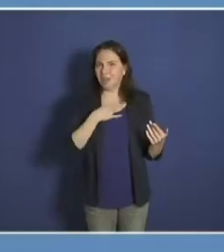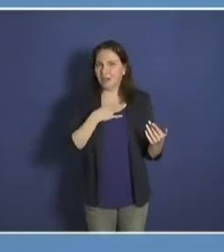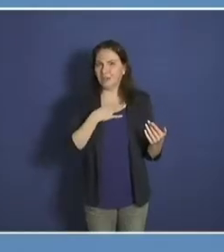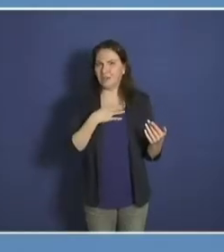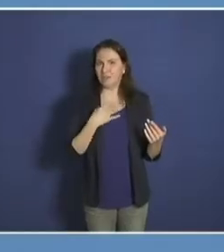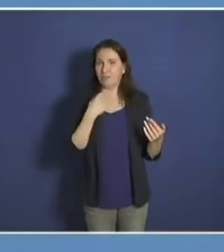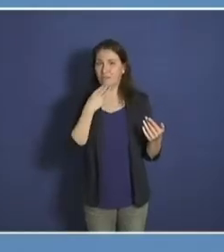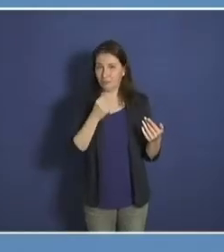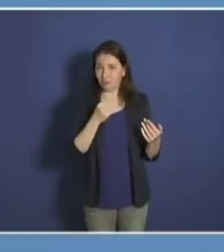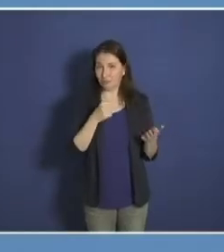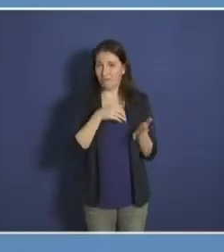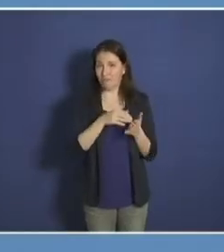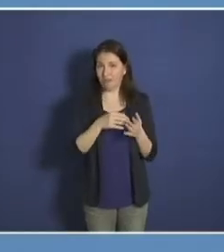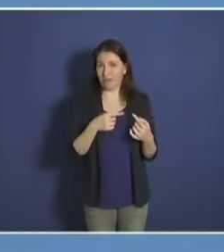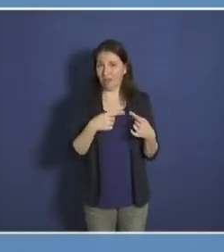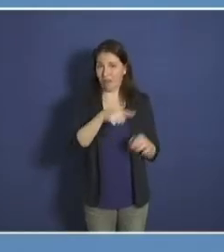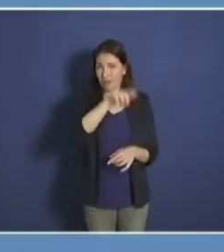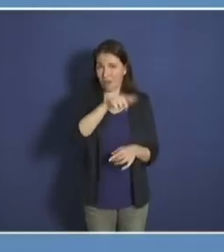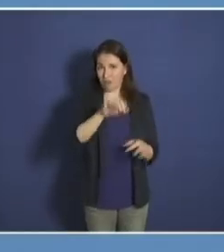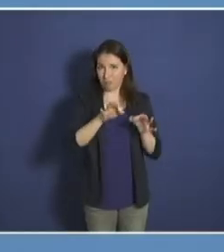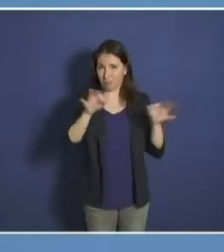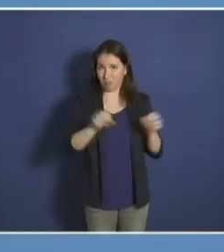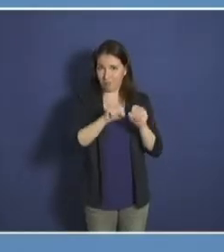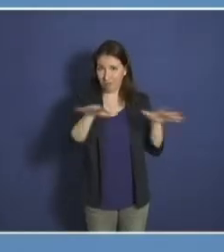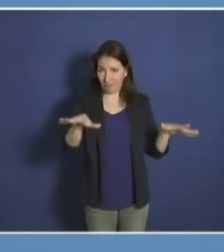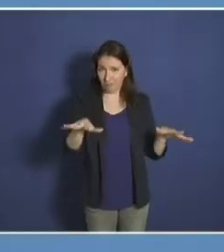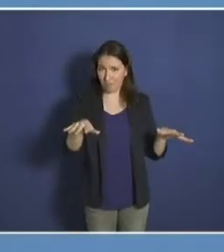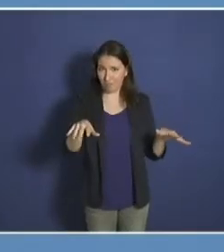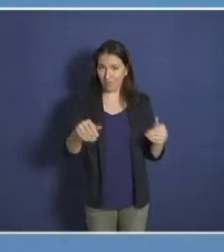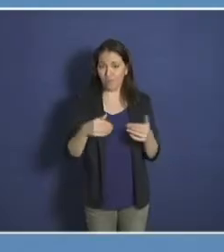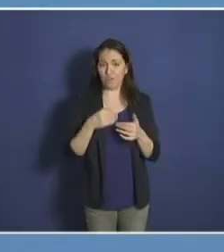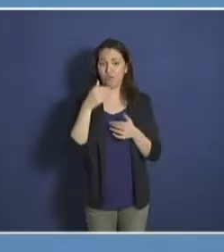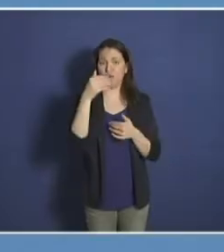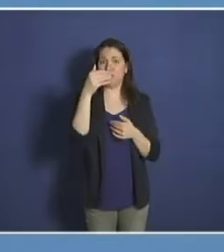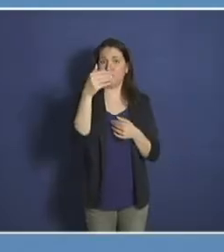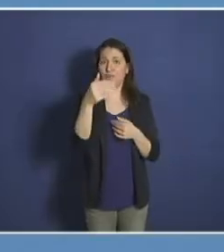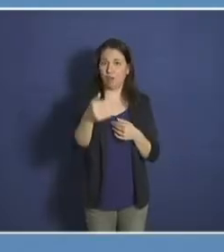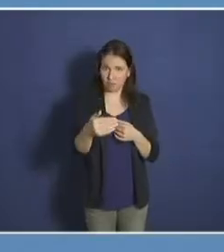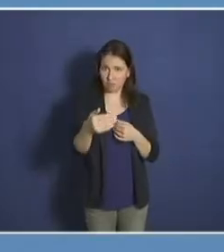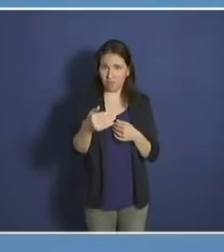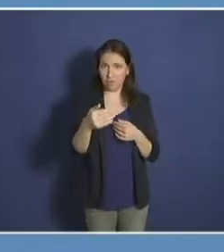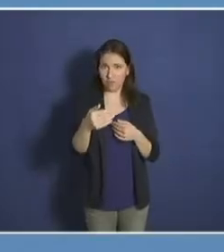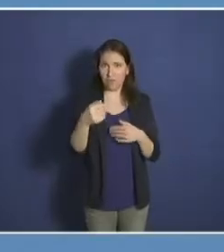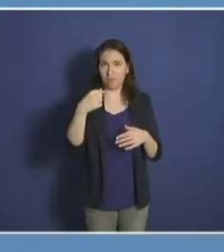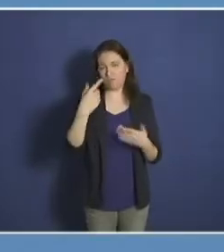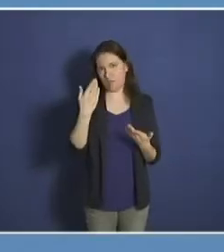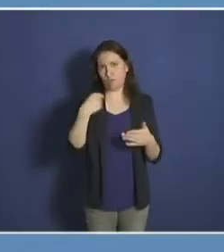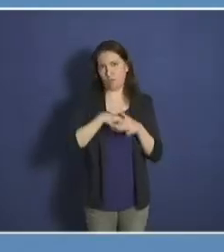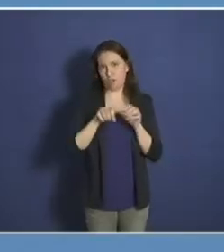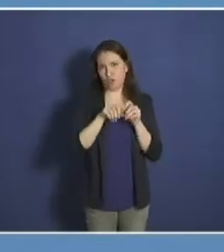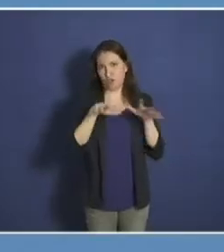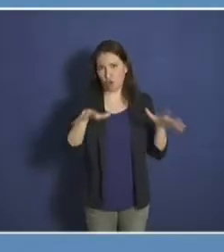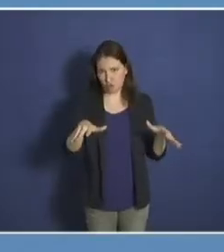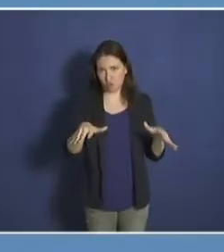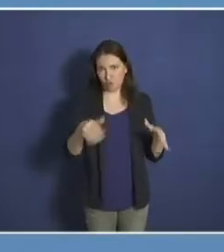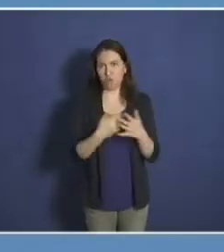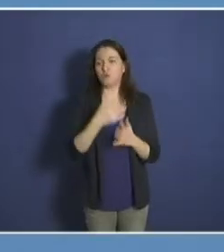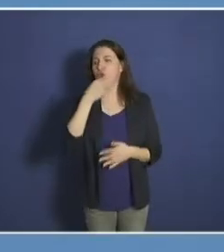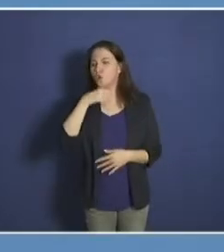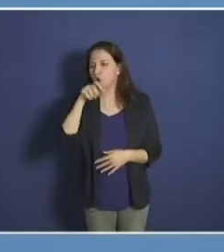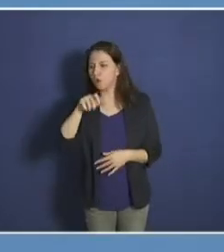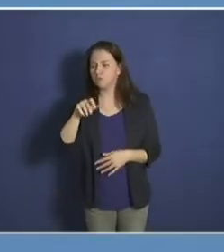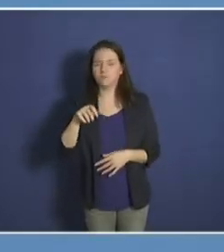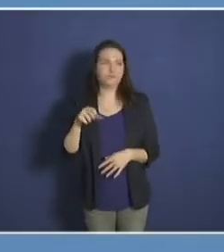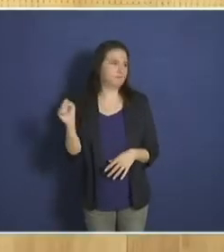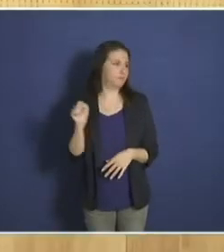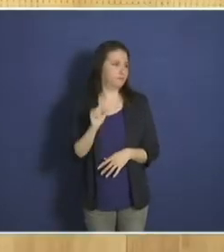zu lassen, um dann doch irgendwo zu einer besseren Durchseuchung, vielleicht der jüngeren, hört sich